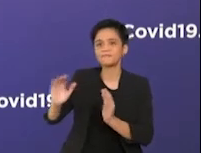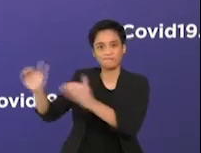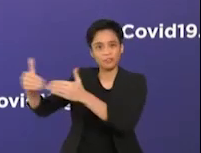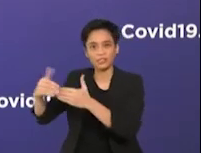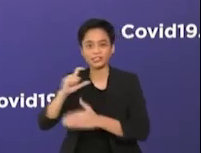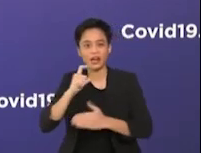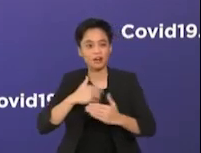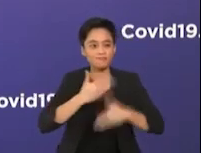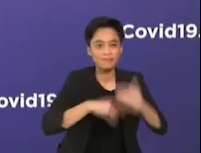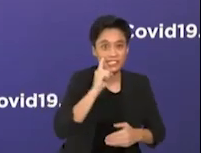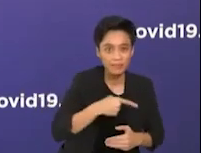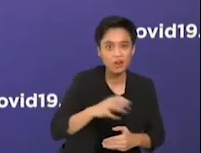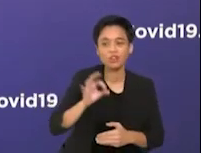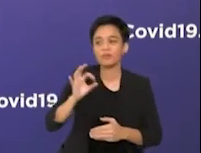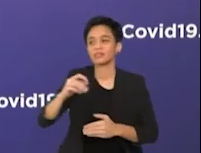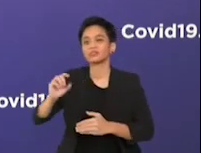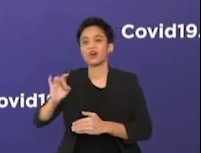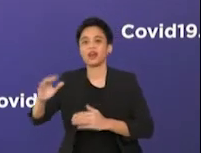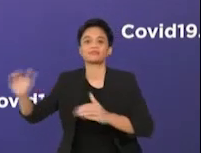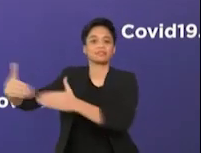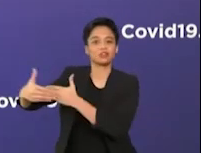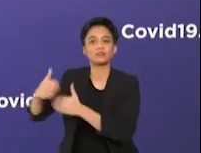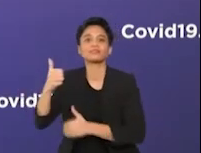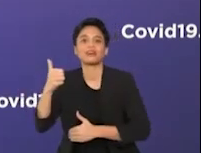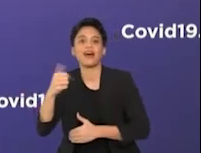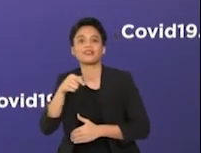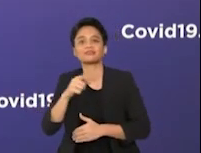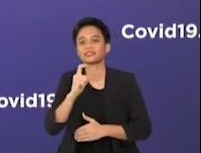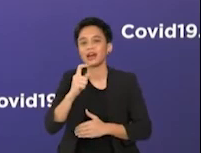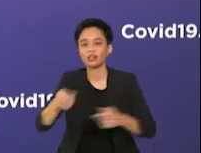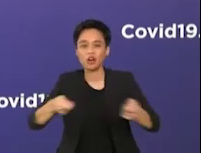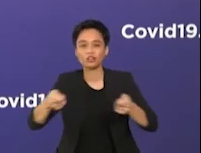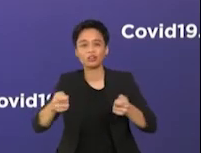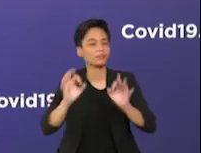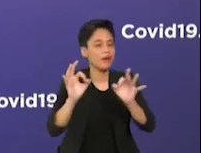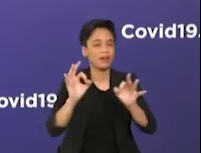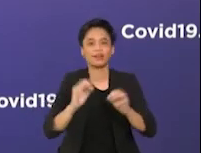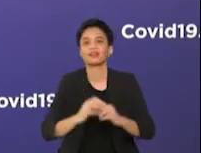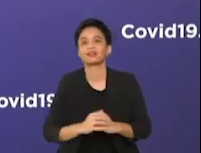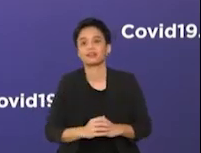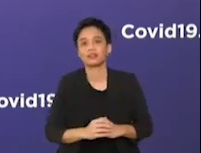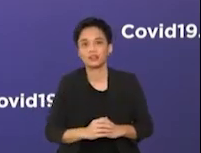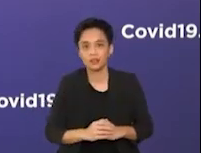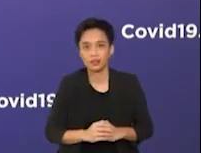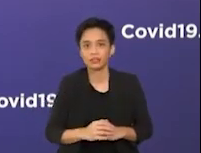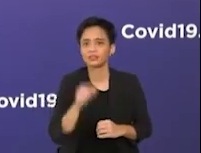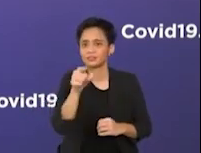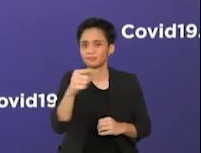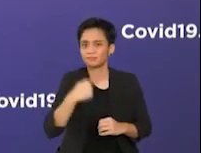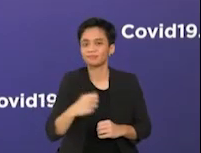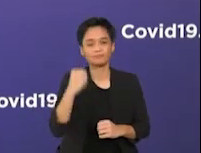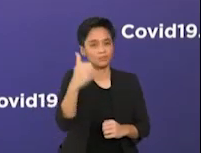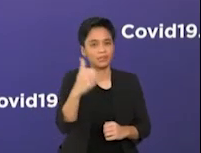cara ini adalah cara yang paling benar untuk mengendalikannya kita pasti bisa pasti bisa